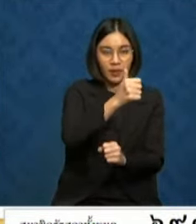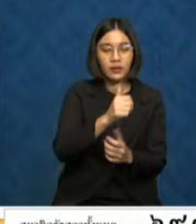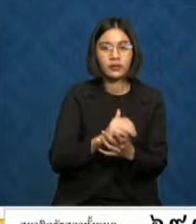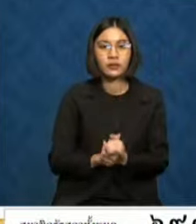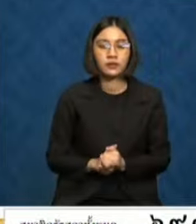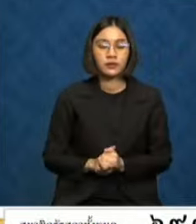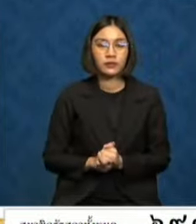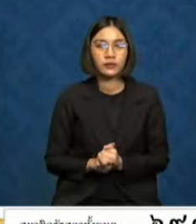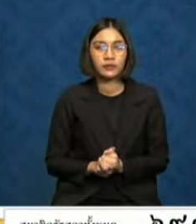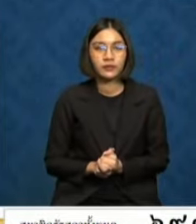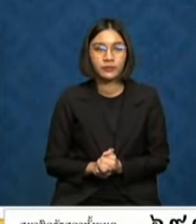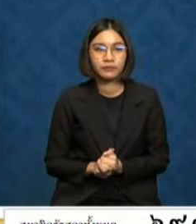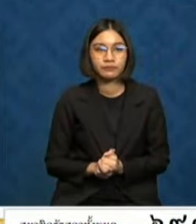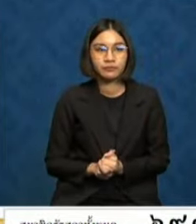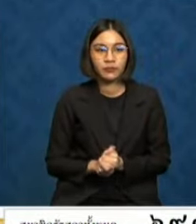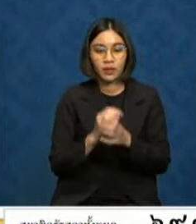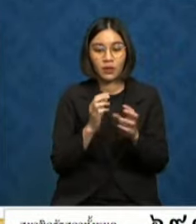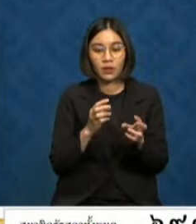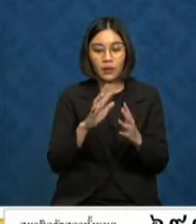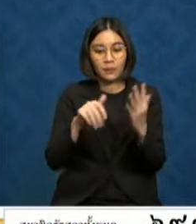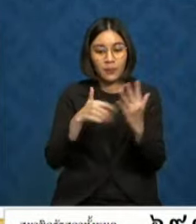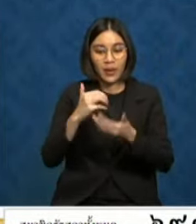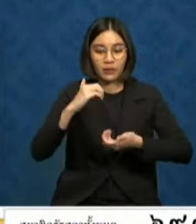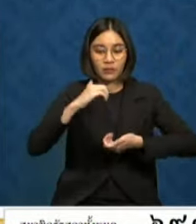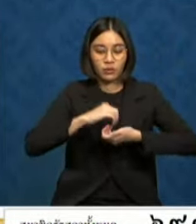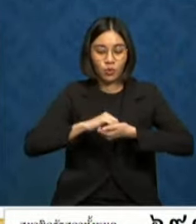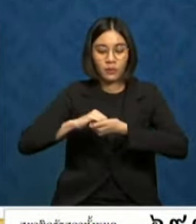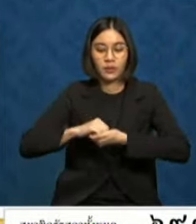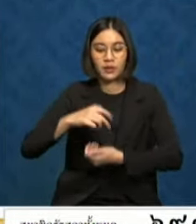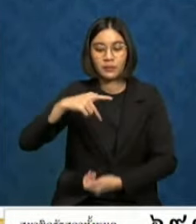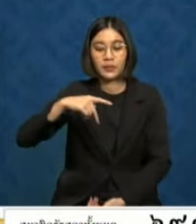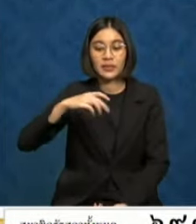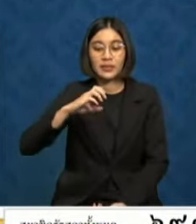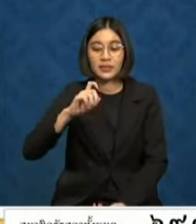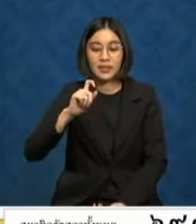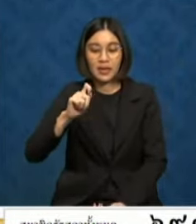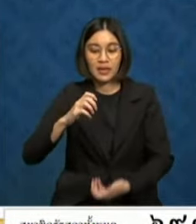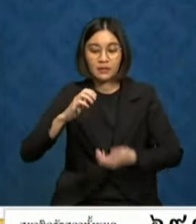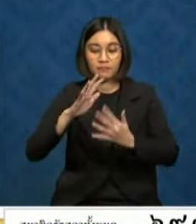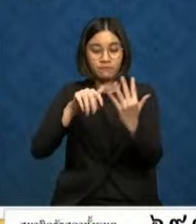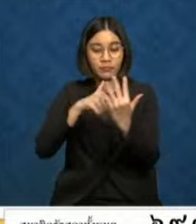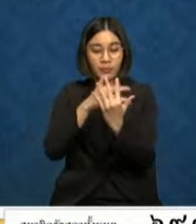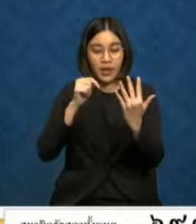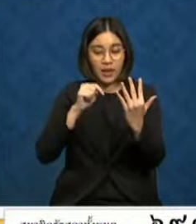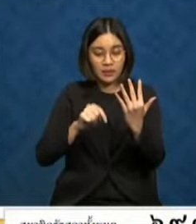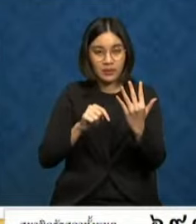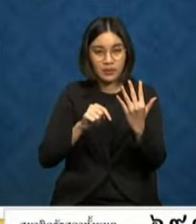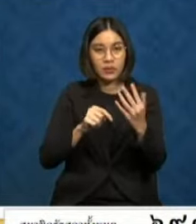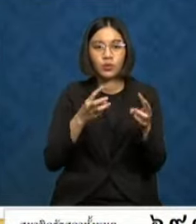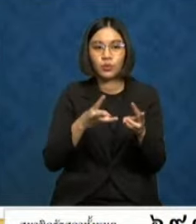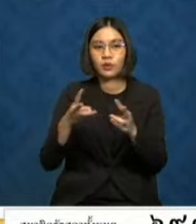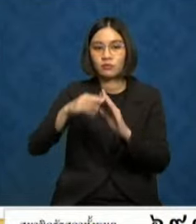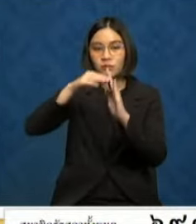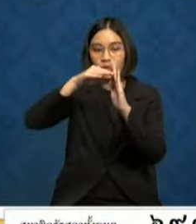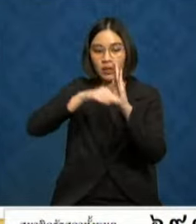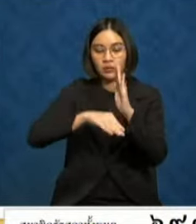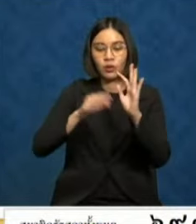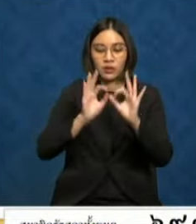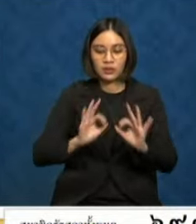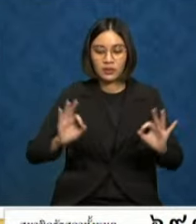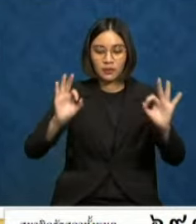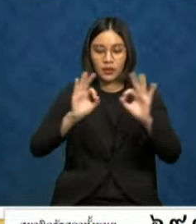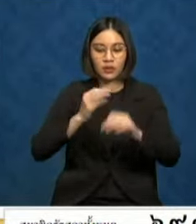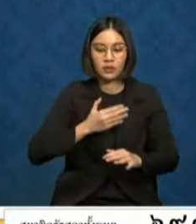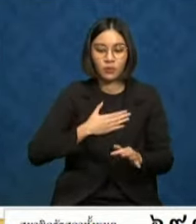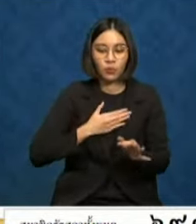ได้ดังนั้นกรอบความร่วมมือ PCA อันนี้นะครับจะนำมาสู่กลไกที่สำคัญที่ผมได้กราบเรียนไปแล้วในช่